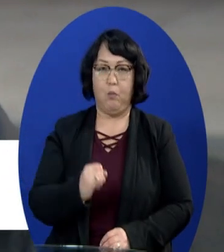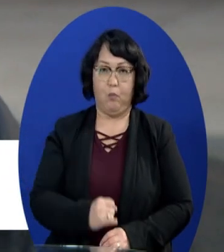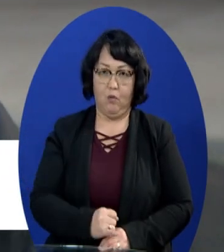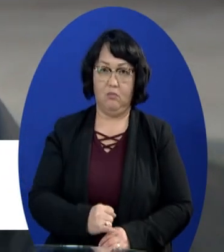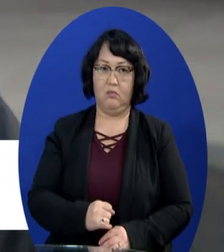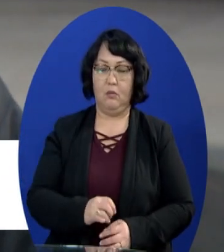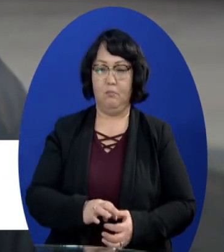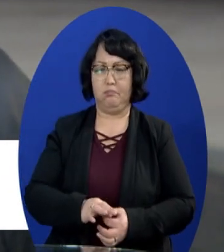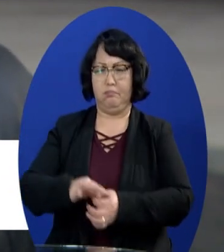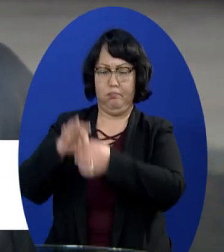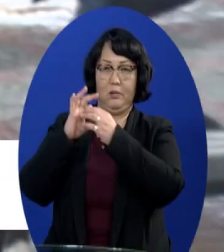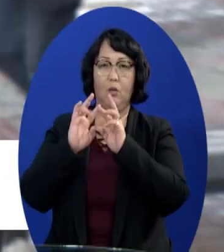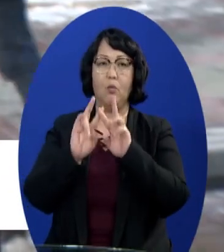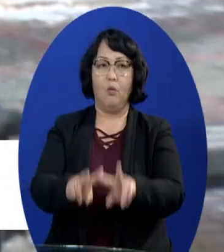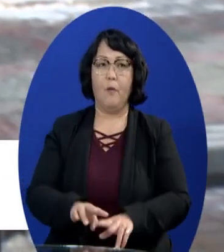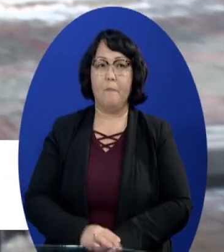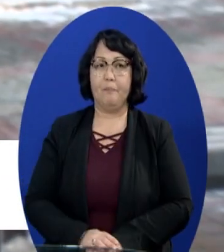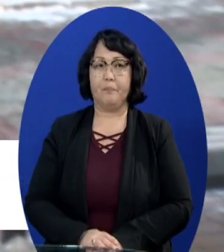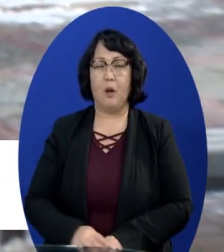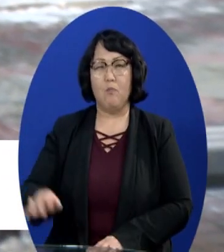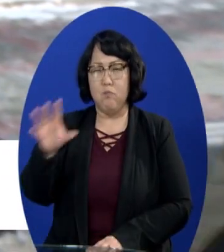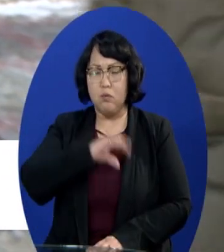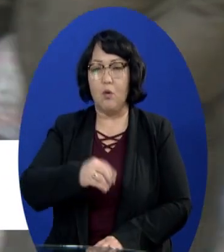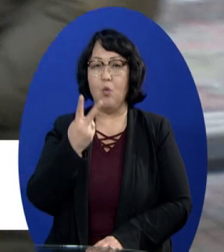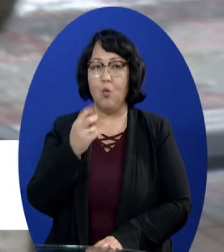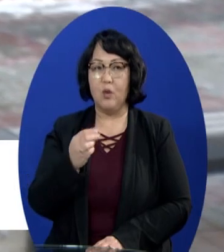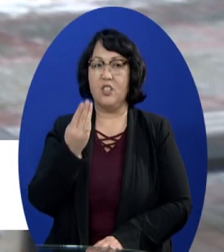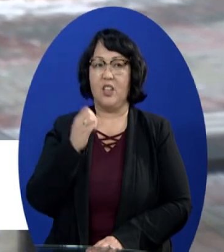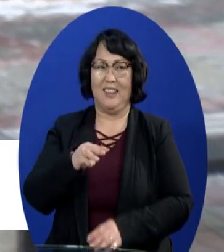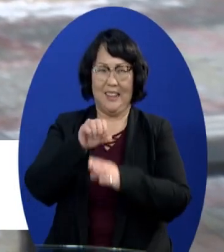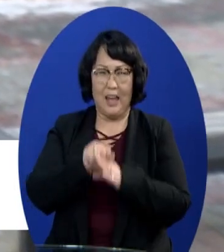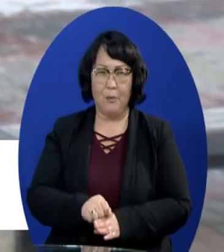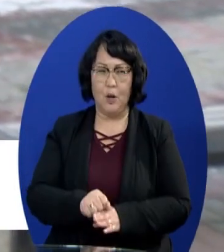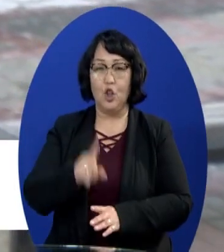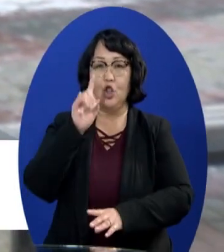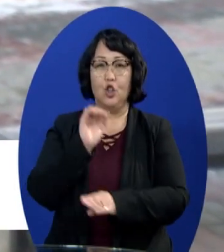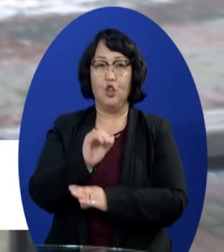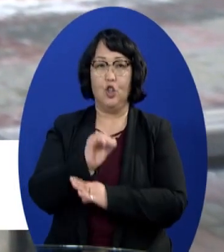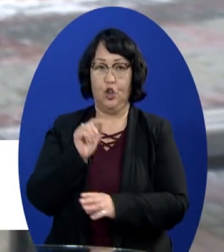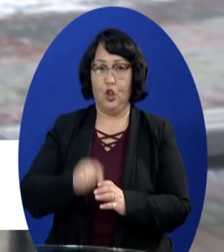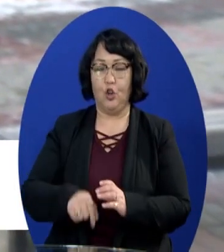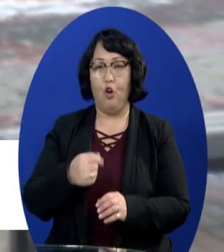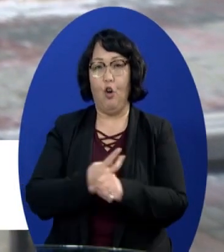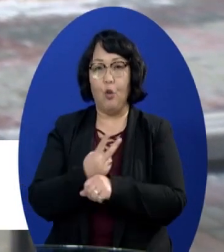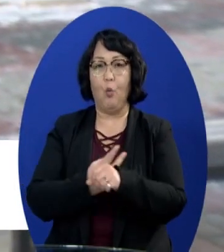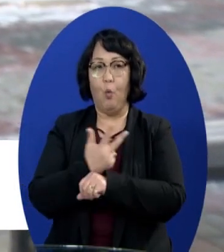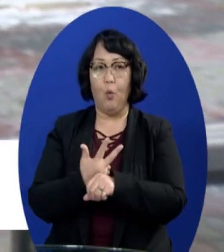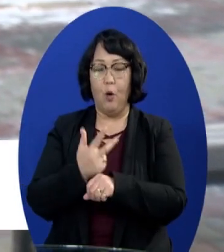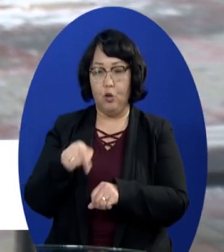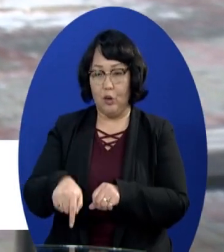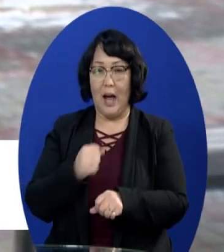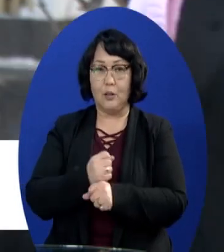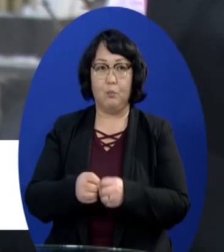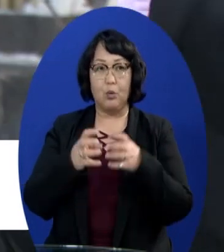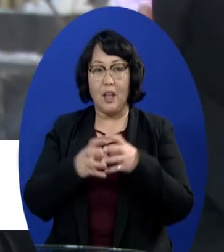ингээд өргөжлөө яваад байгаа юм байна. Бүх үе шатн дээр дарамттай. Яг нэг өдрийн дотор 2-3 цагийн дотор бол ажиллаа бүтээн гэж бол